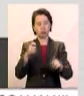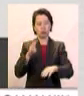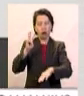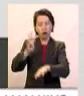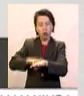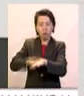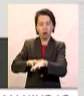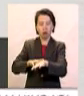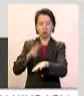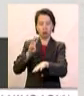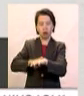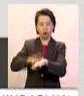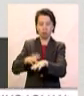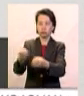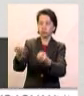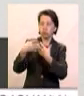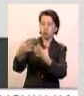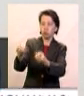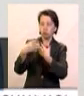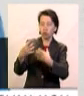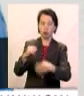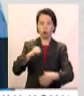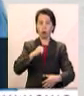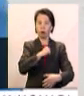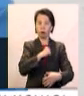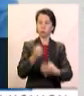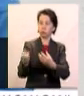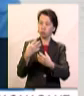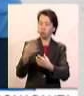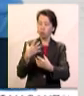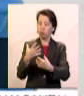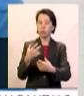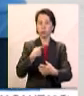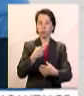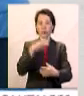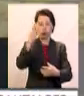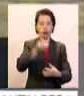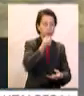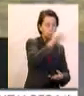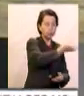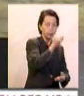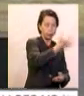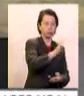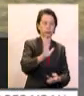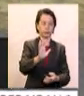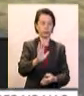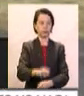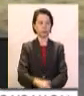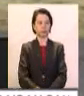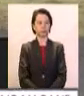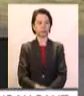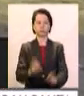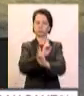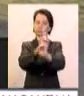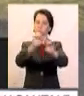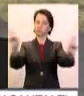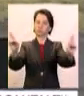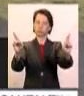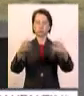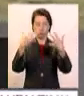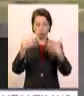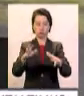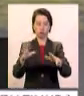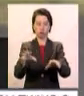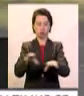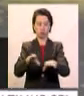amaran pemberitahuan kepada ahli-ahli ni sedia kita maklum dari masa ke masa. Dan persiapan sepenuhnya